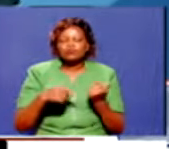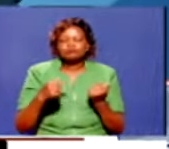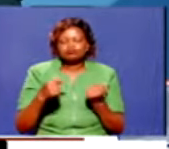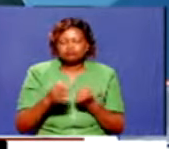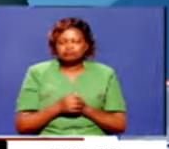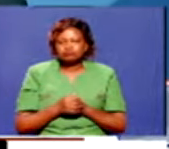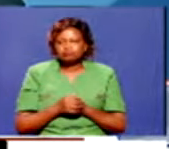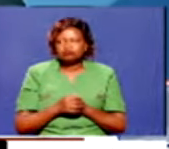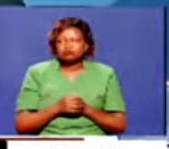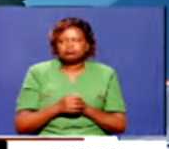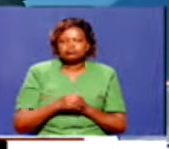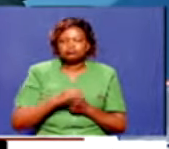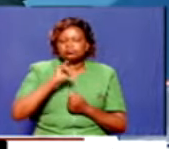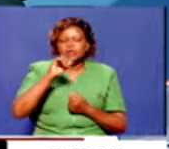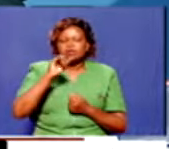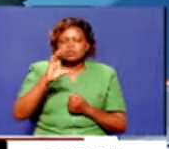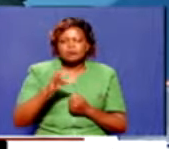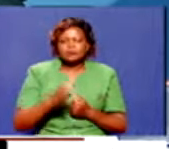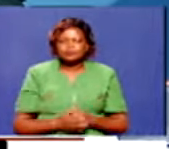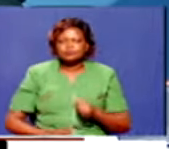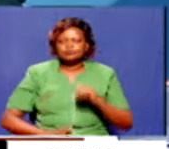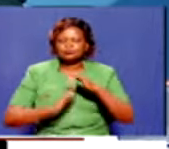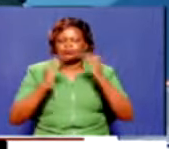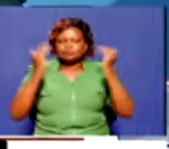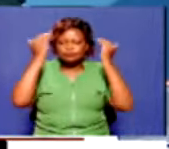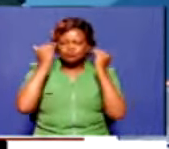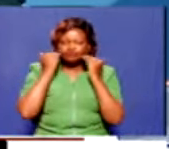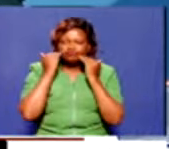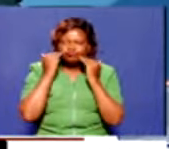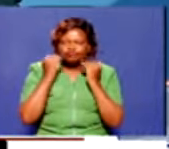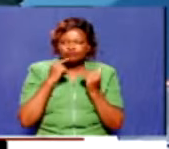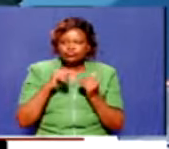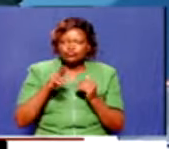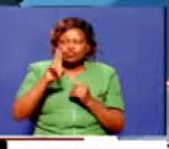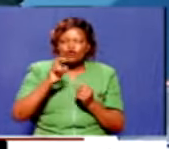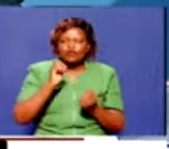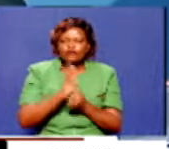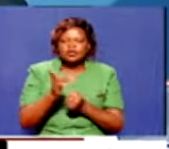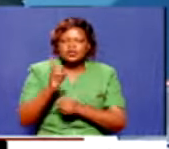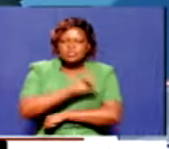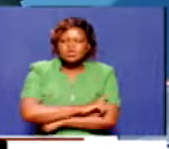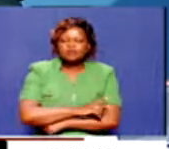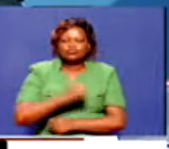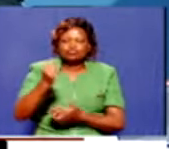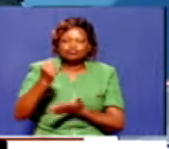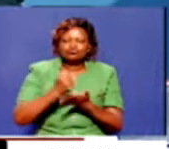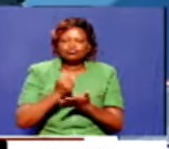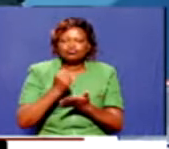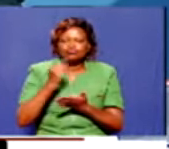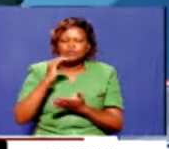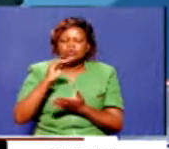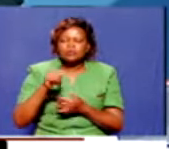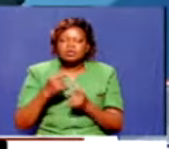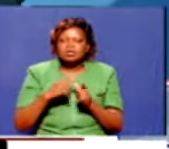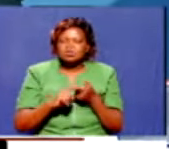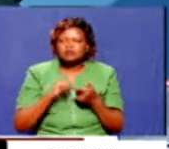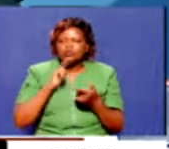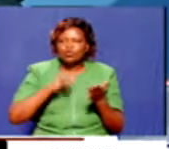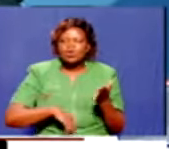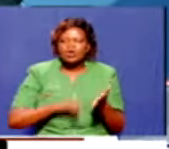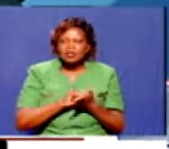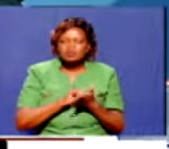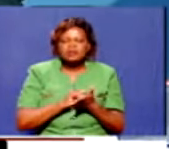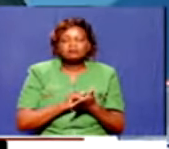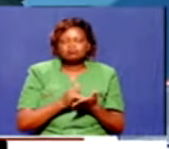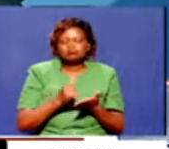idara ya mahakama. Mahakama kuu ilikuwa imempa rais siku 14 kuwateua majaji hao, awechukuliwe kuwa majaji hao